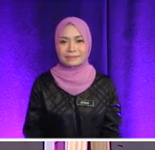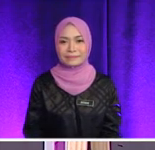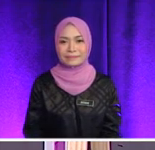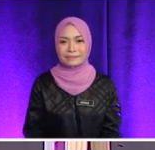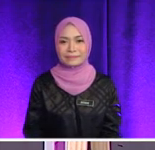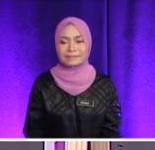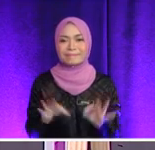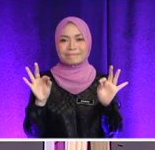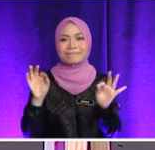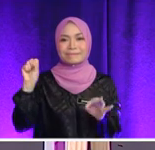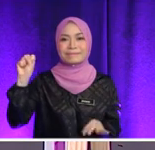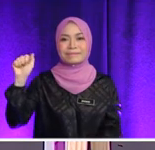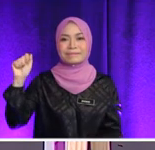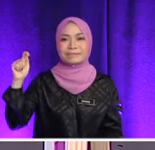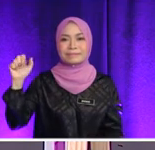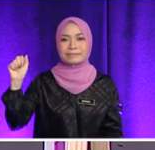aliran Oke